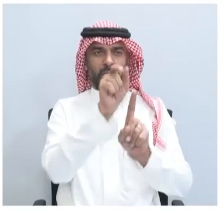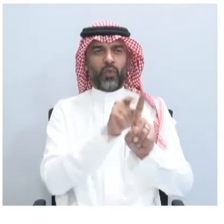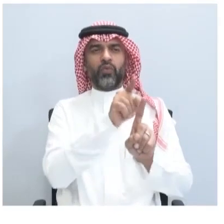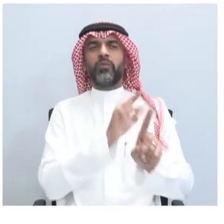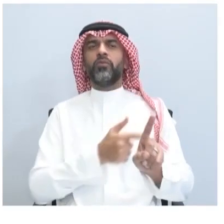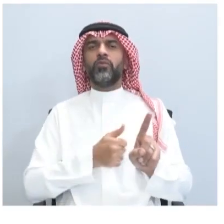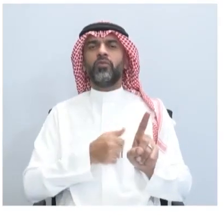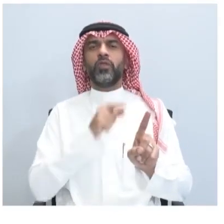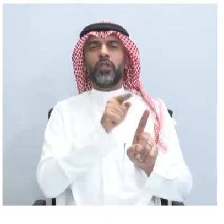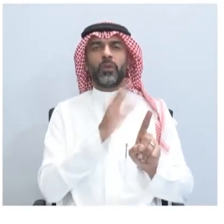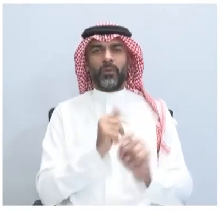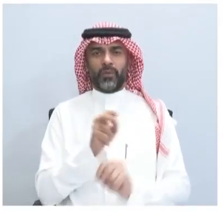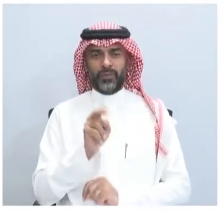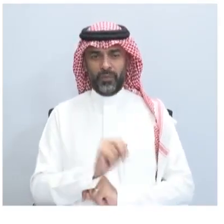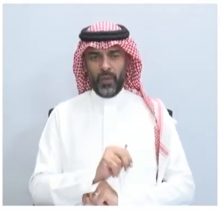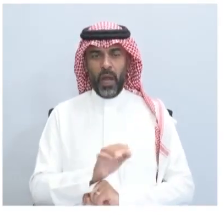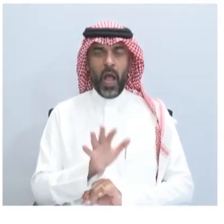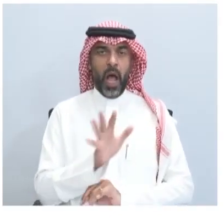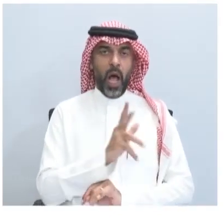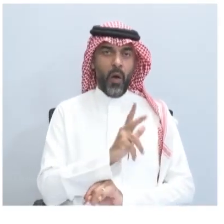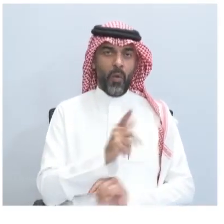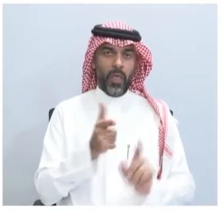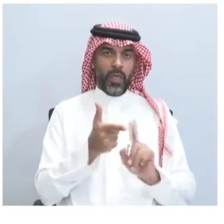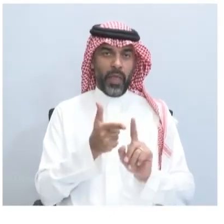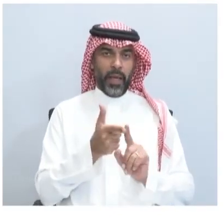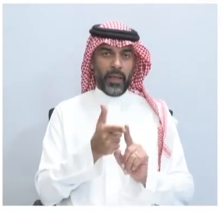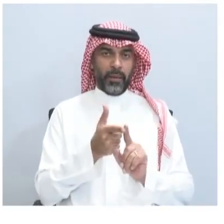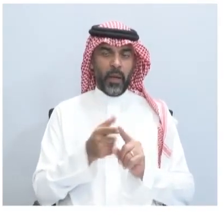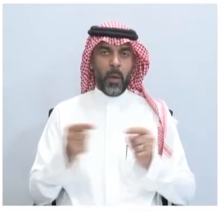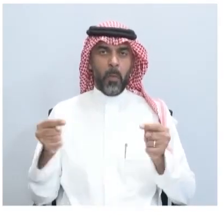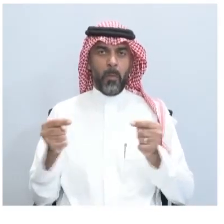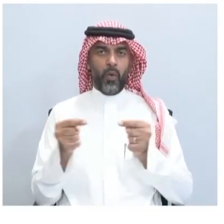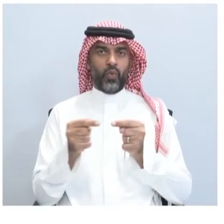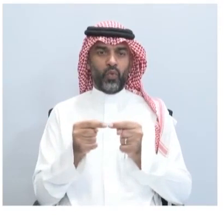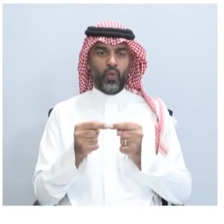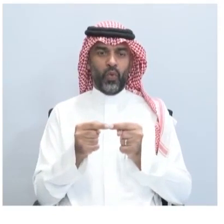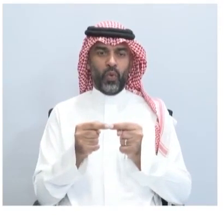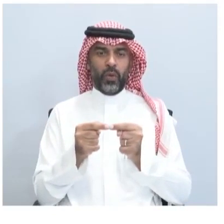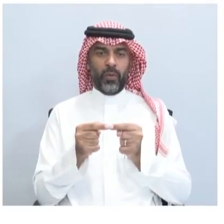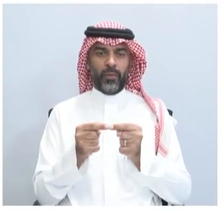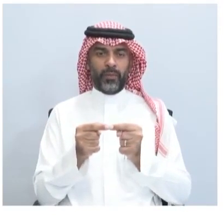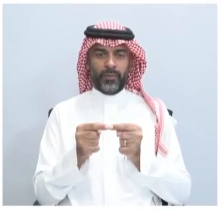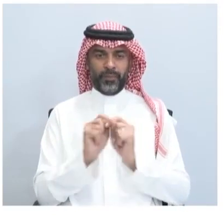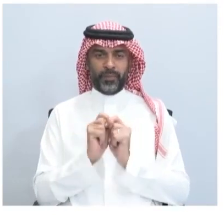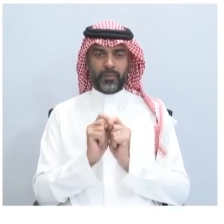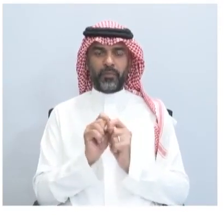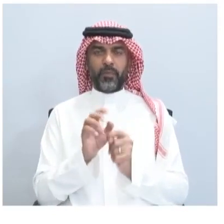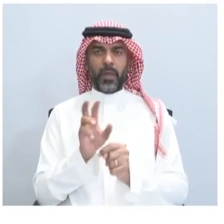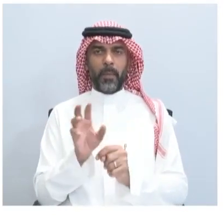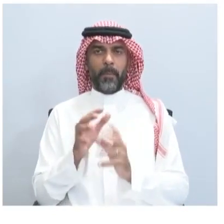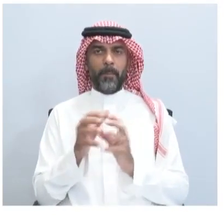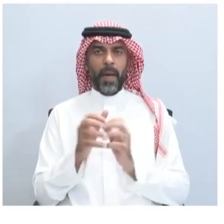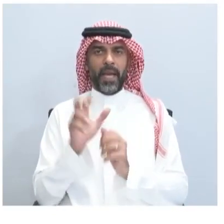وقد تكون موصوله فهي اسم موصول لغير العاقل بمعنى